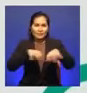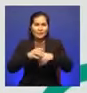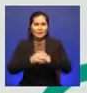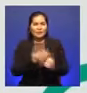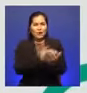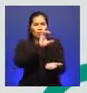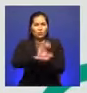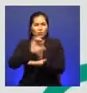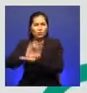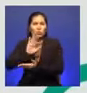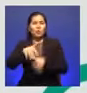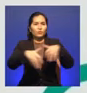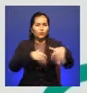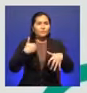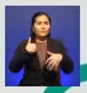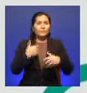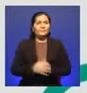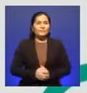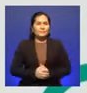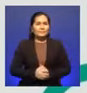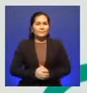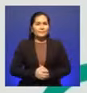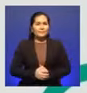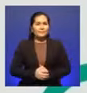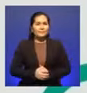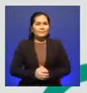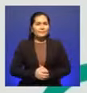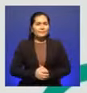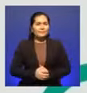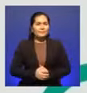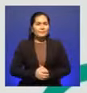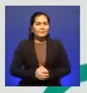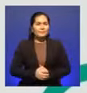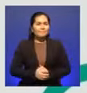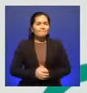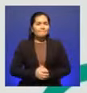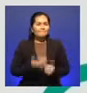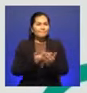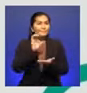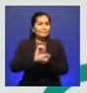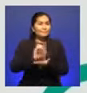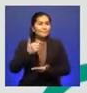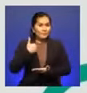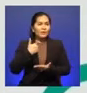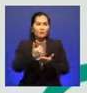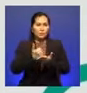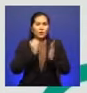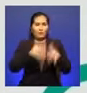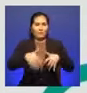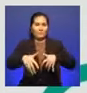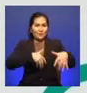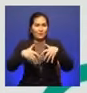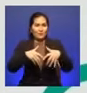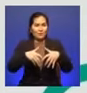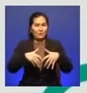ะครับกองทุนสวัสดิการมาตีซึ่งกองทุนเหล่านี้นะครับเป็นการสร้างหลักประกันให้กับประชาชนในตำบลแหวง